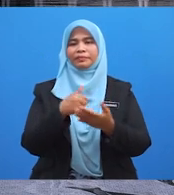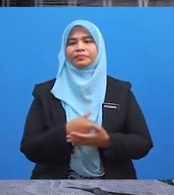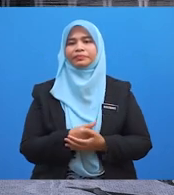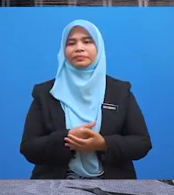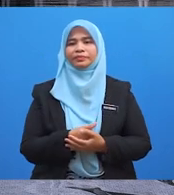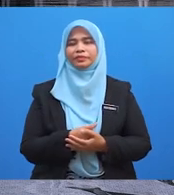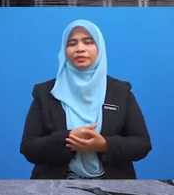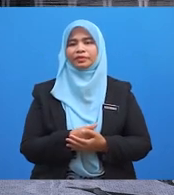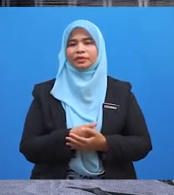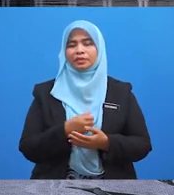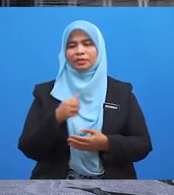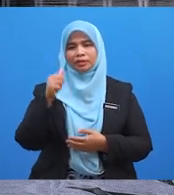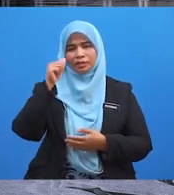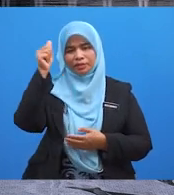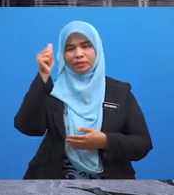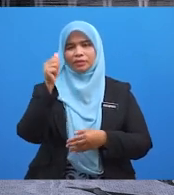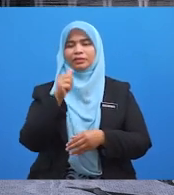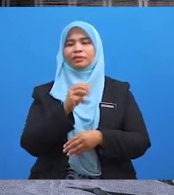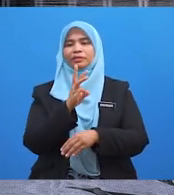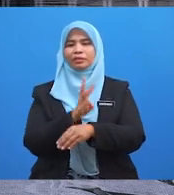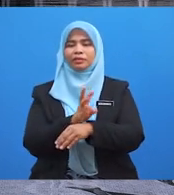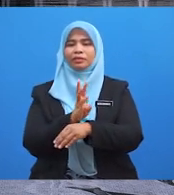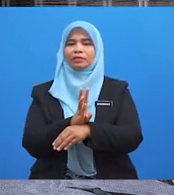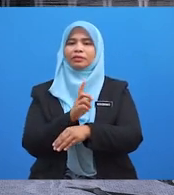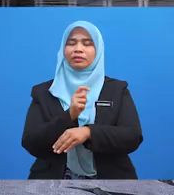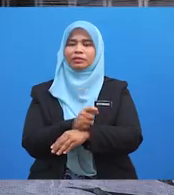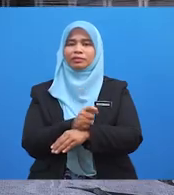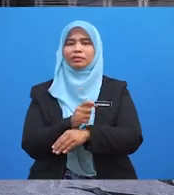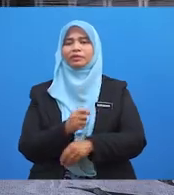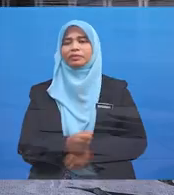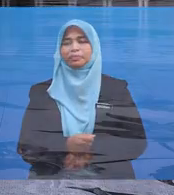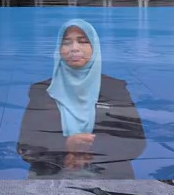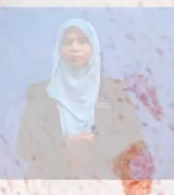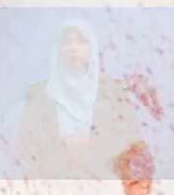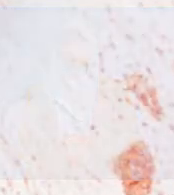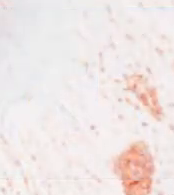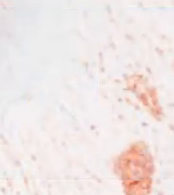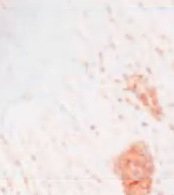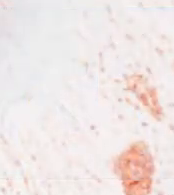datang. Wa ilal liqa. Assalamualaikum warahmatullahi wabarakatuh.